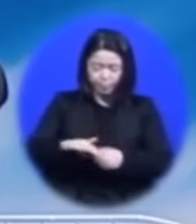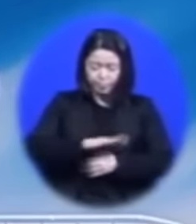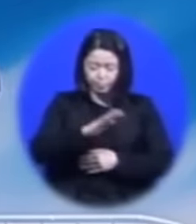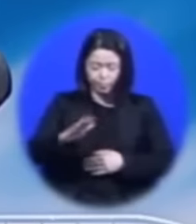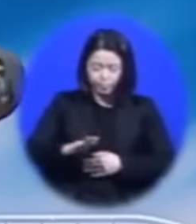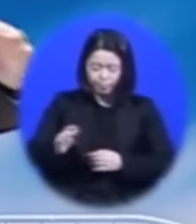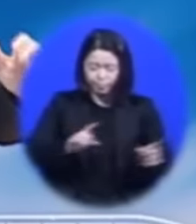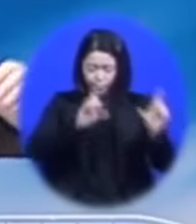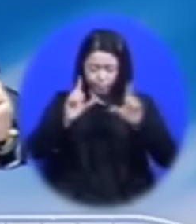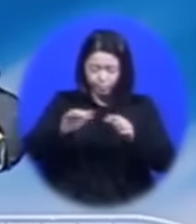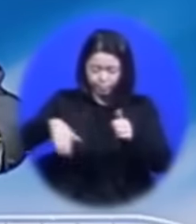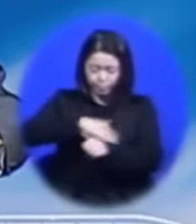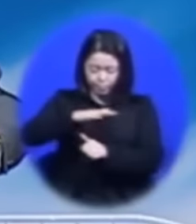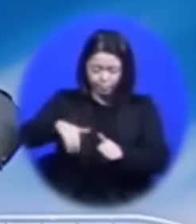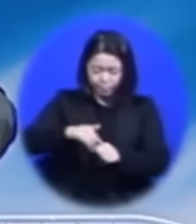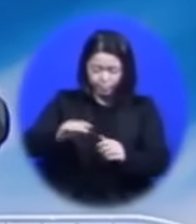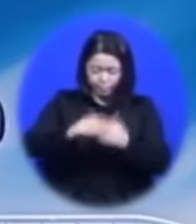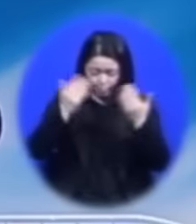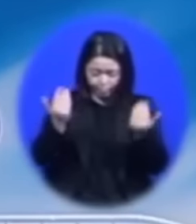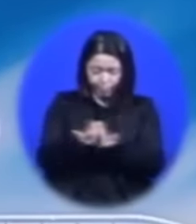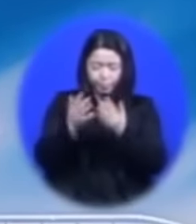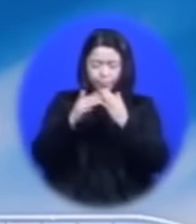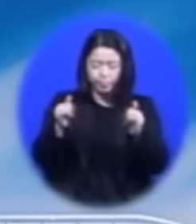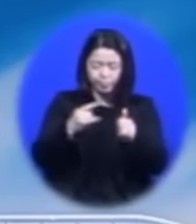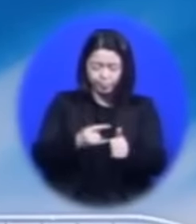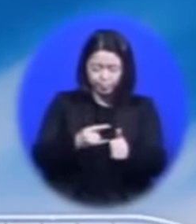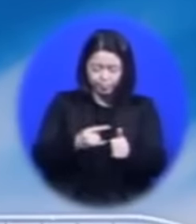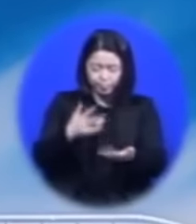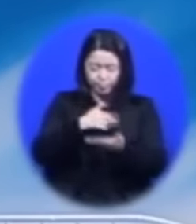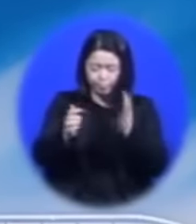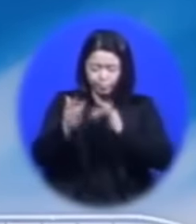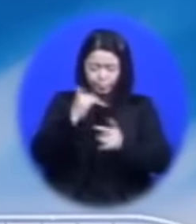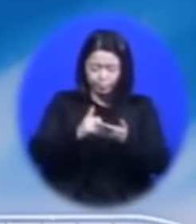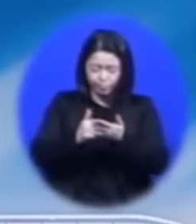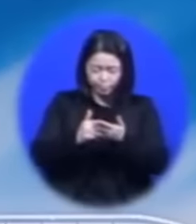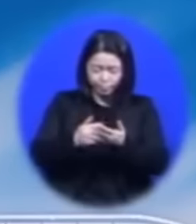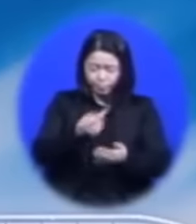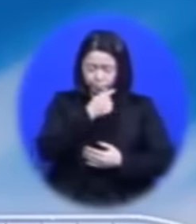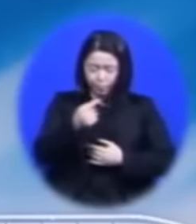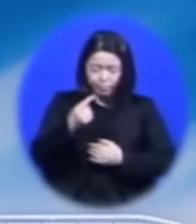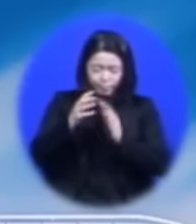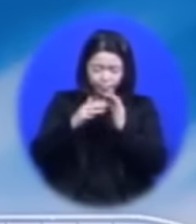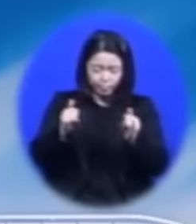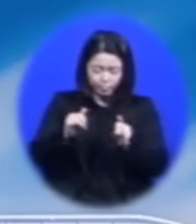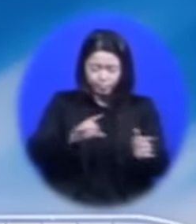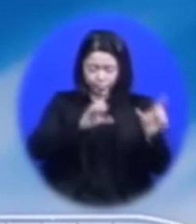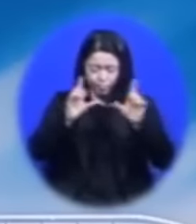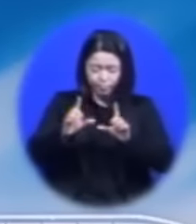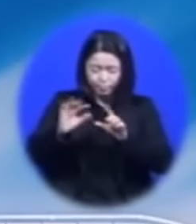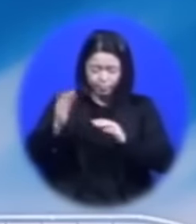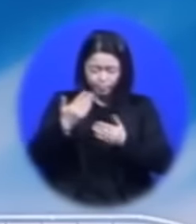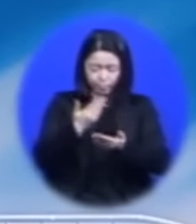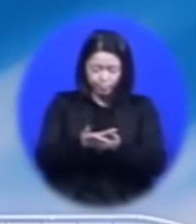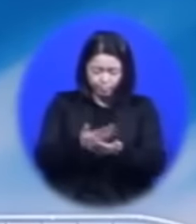우리가 사는 주변 지역에 있는 모든 사람들에게 주 예수님을 증거하는 자가 되게